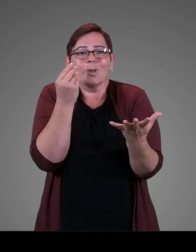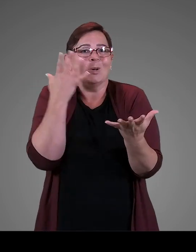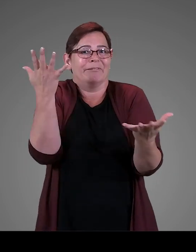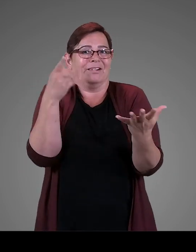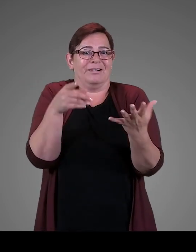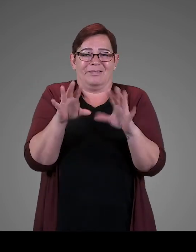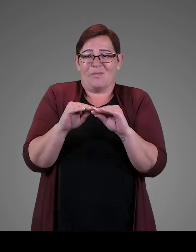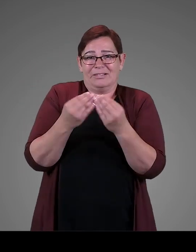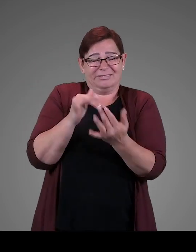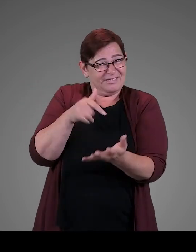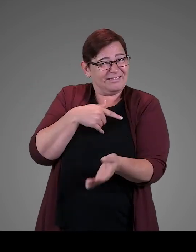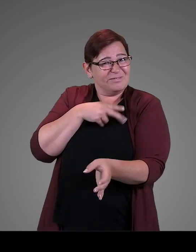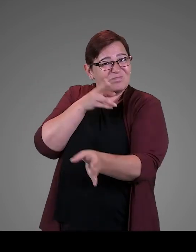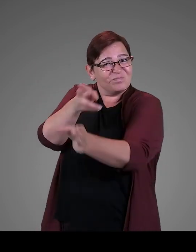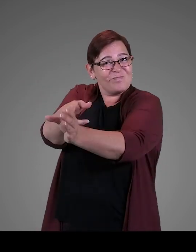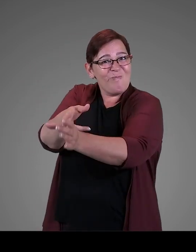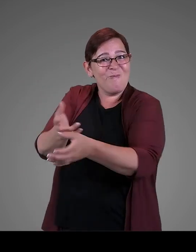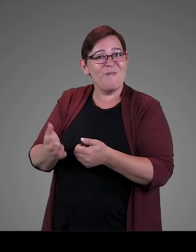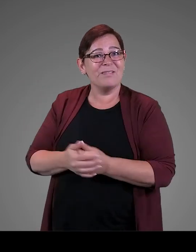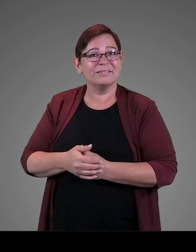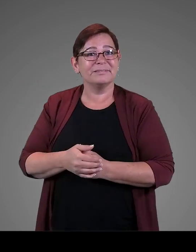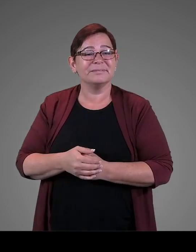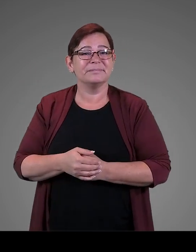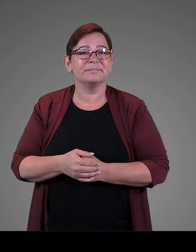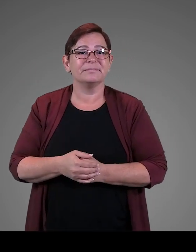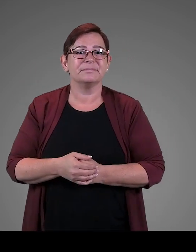dans l'organisation dans laquelle je viens d'arriver.